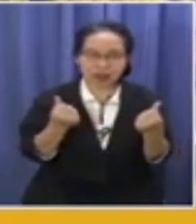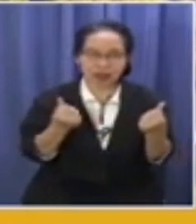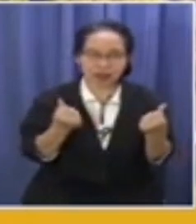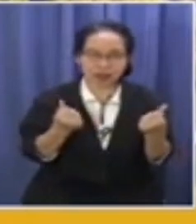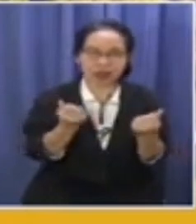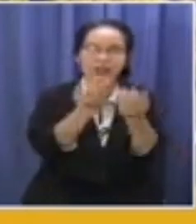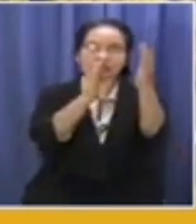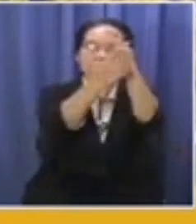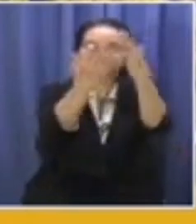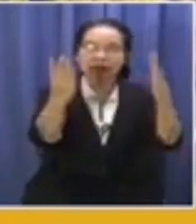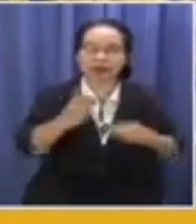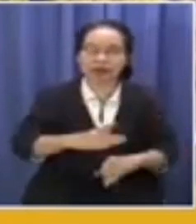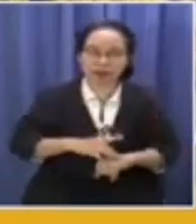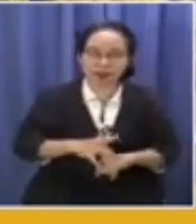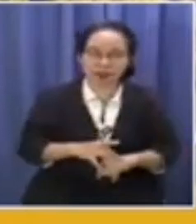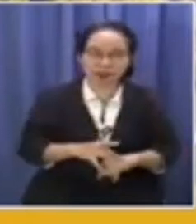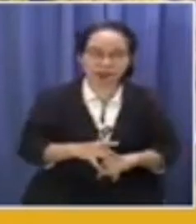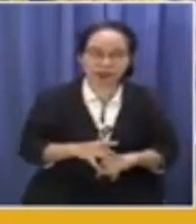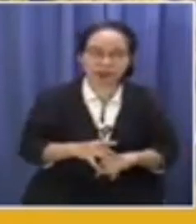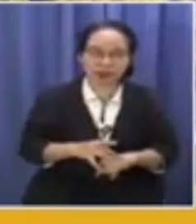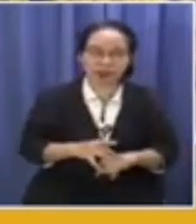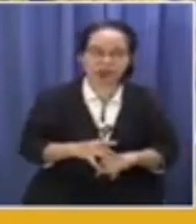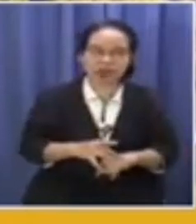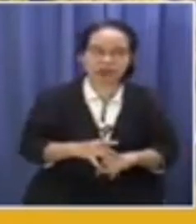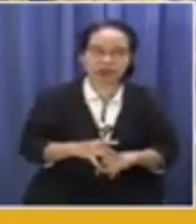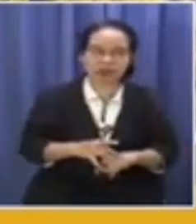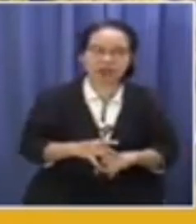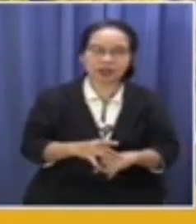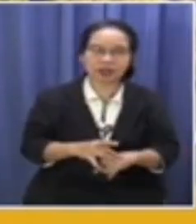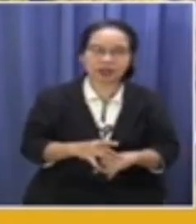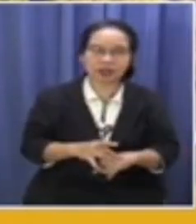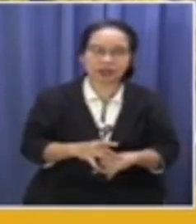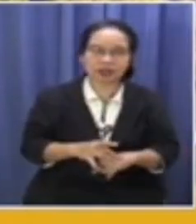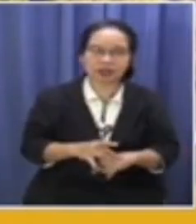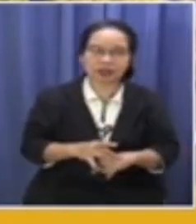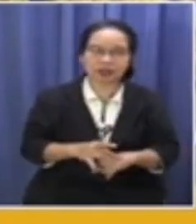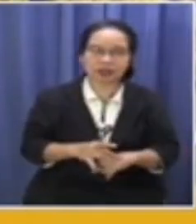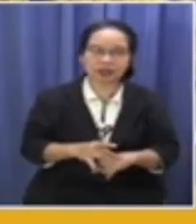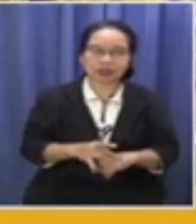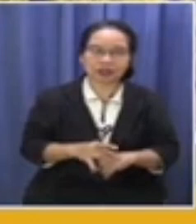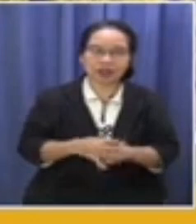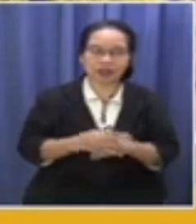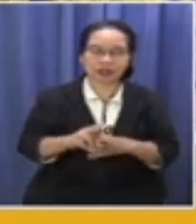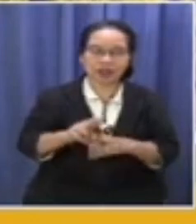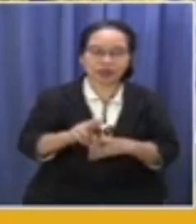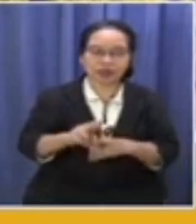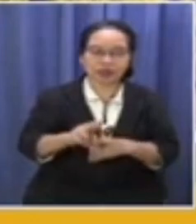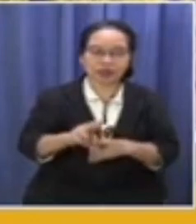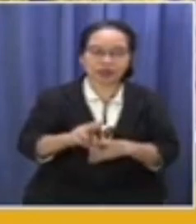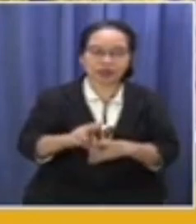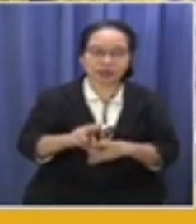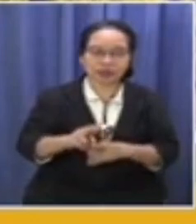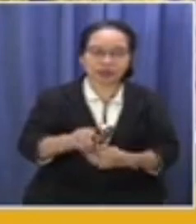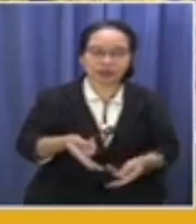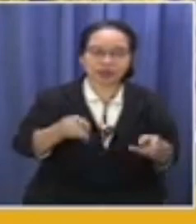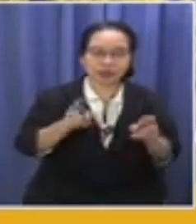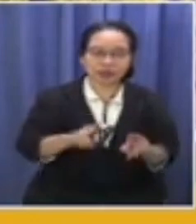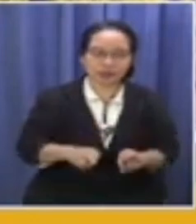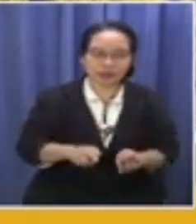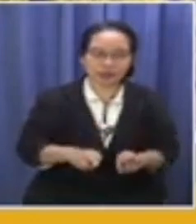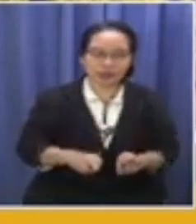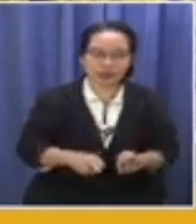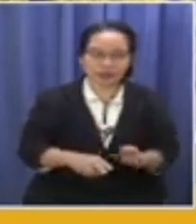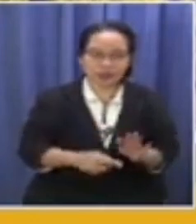ngayon yung Langit at saka yung lupa ano pagkatapos ang mangyayari